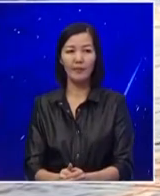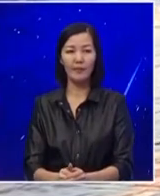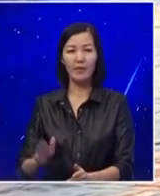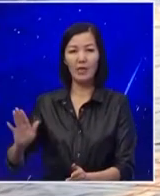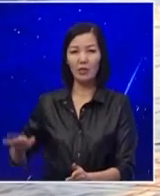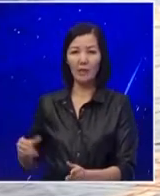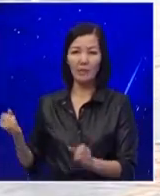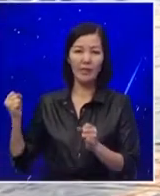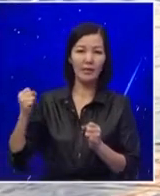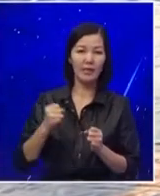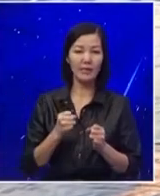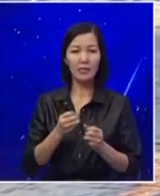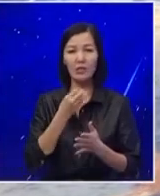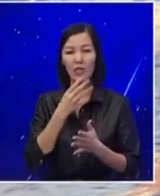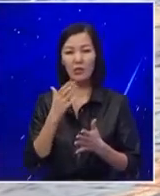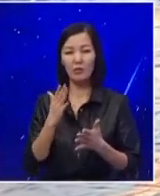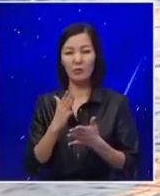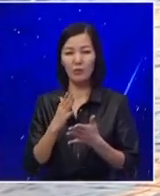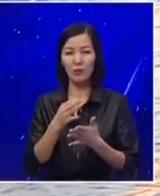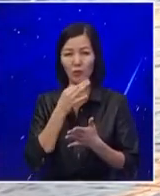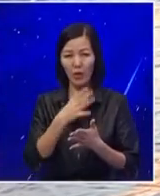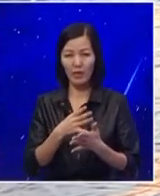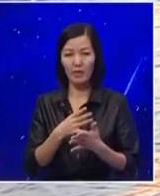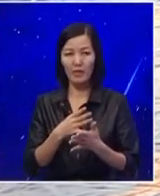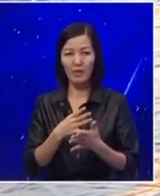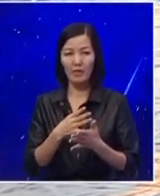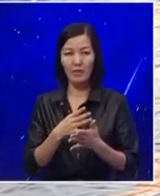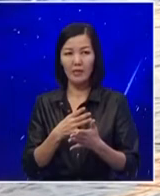өрмін. Сонымен жамбас пен керегі.